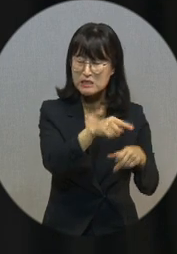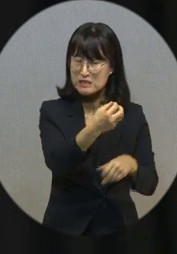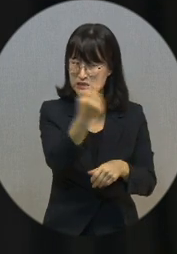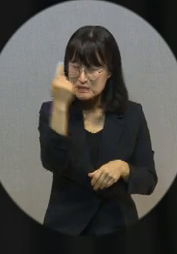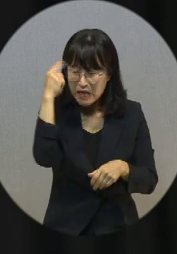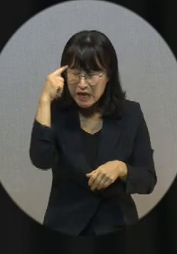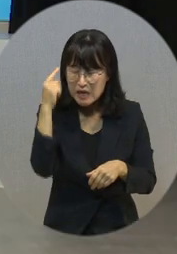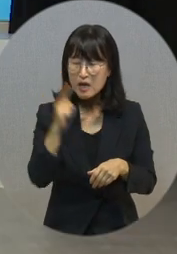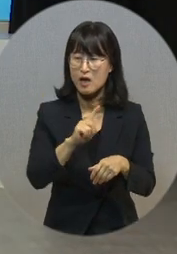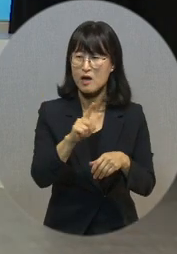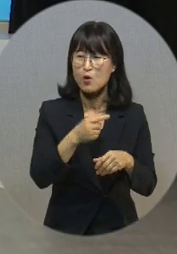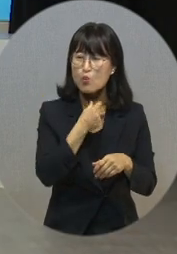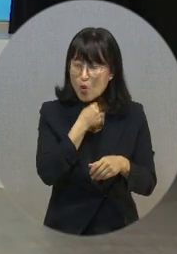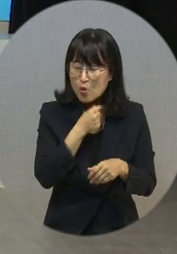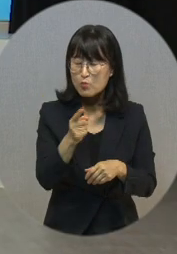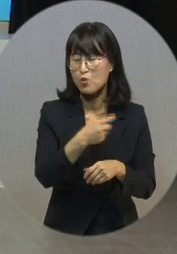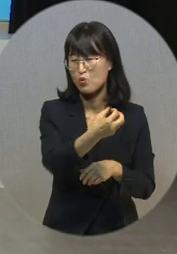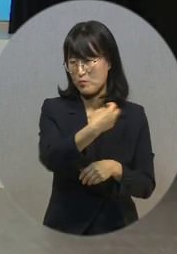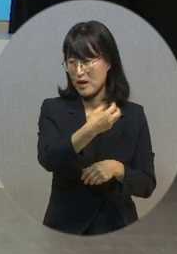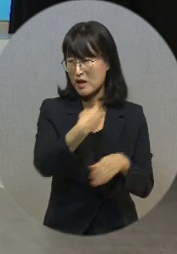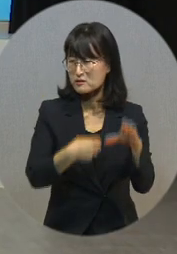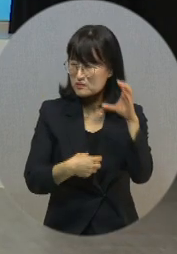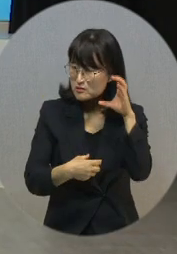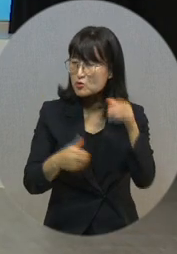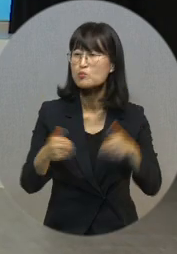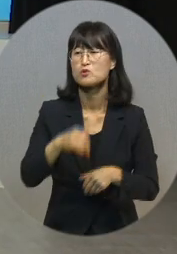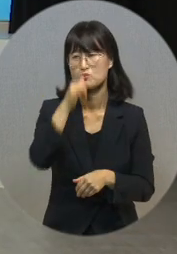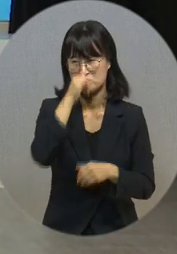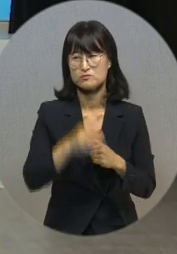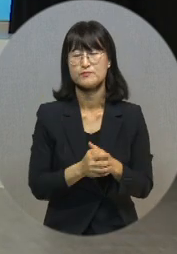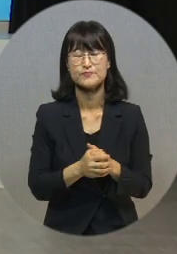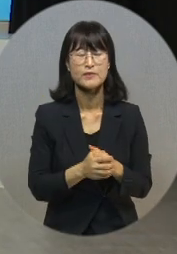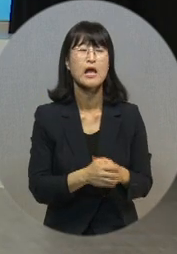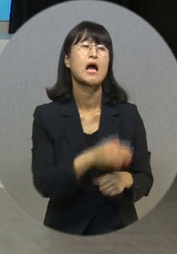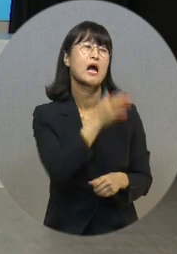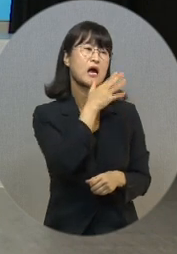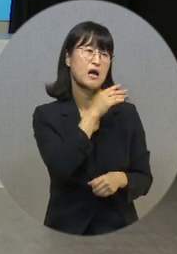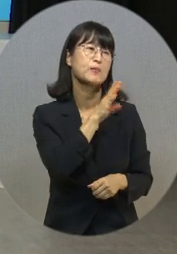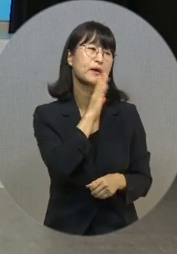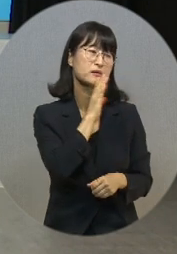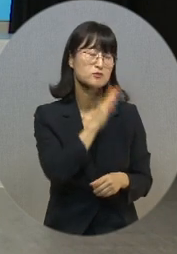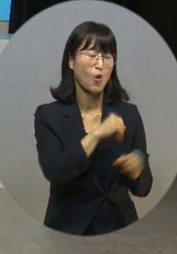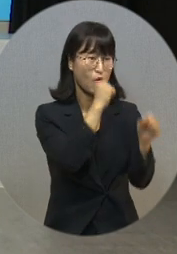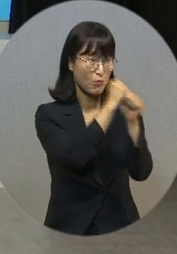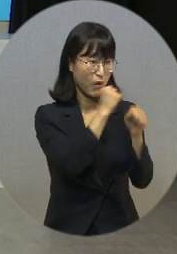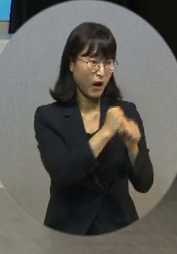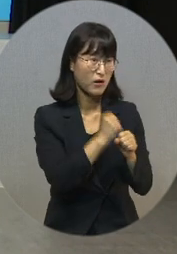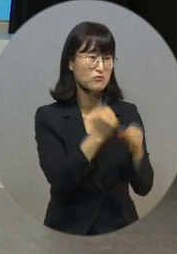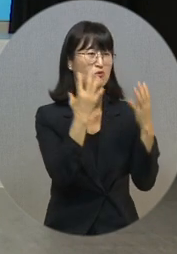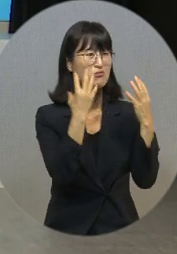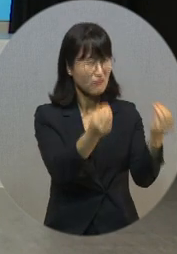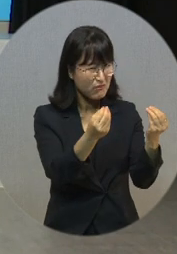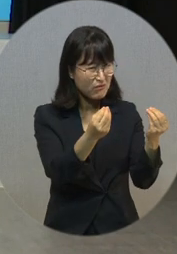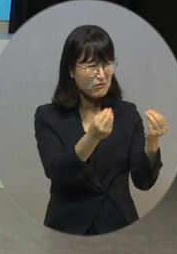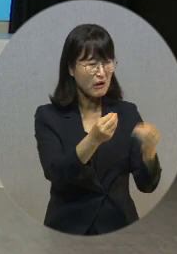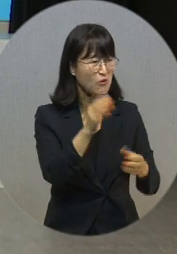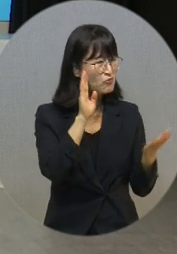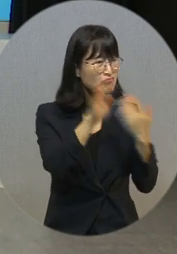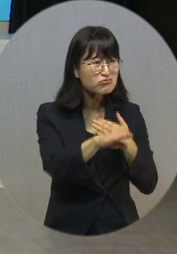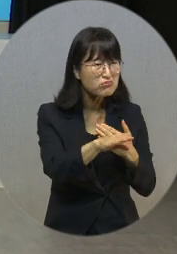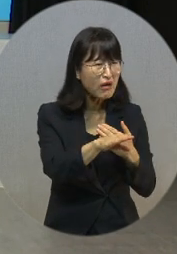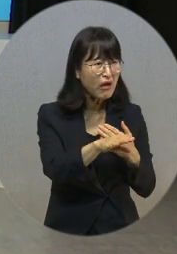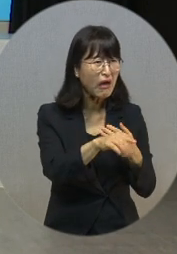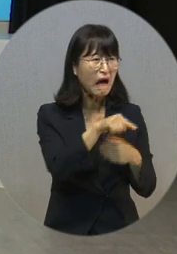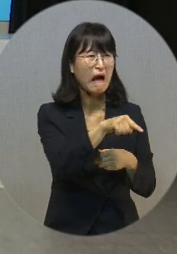그러게요. 진짜 다 해놓고 나서 철거하려면 네. 그때 말씀하신 것처럼 처음부터 당사자들이